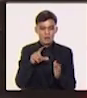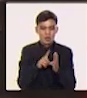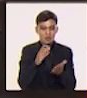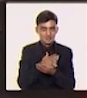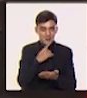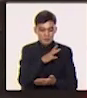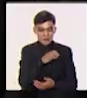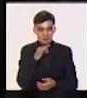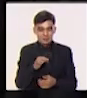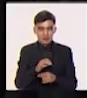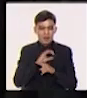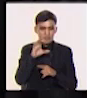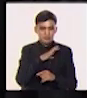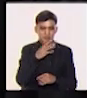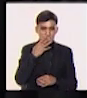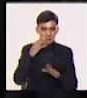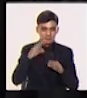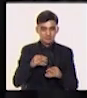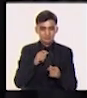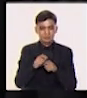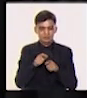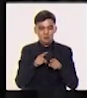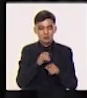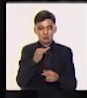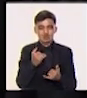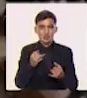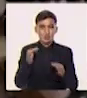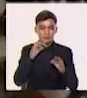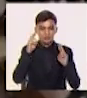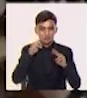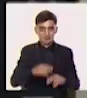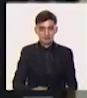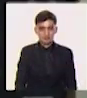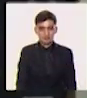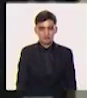кеткен капиталды қайтарудың бұл жолғы механизмі әзірге белгісіз.